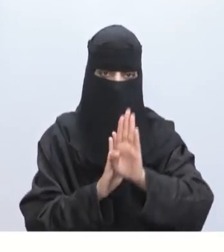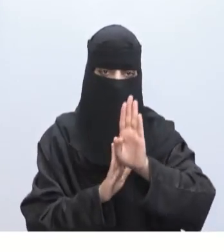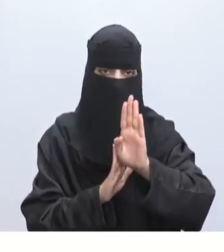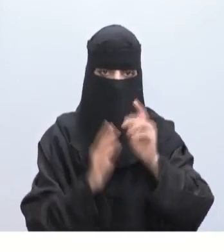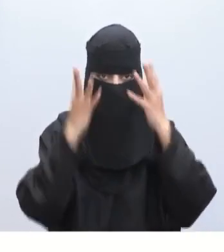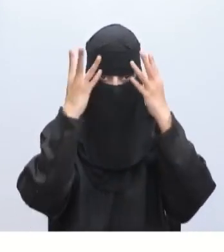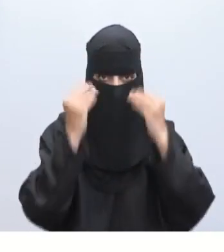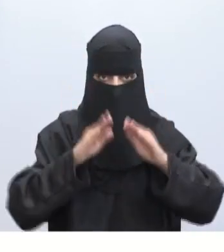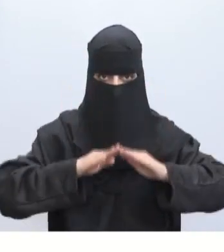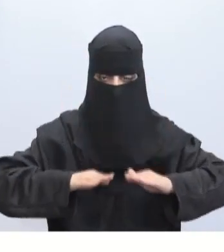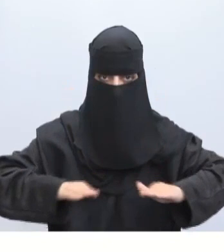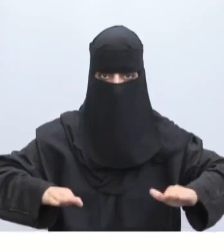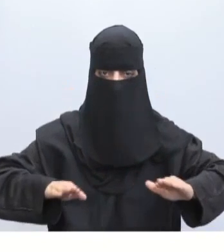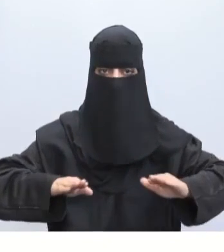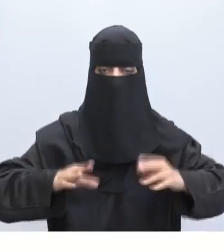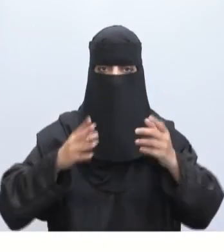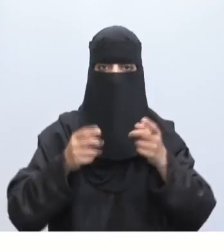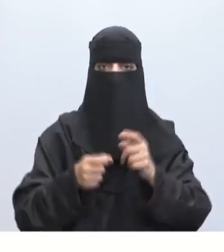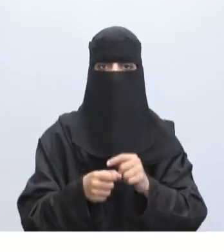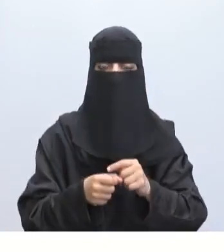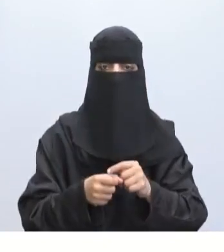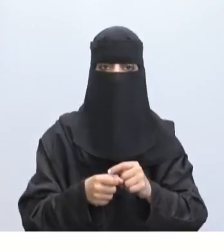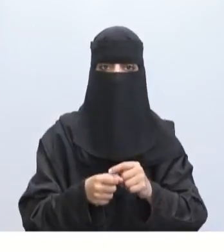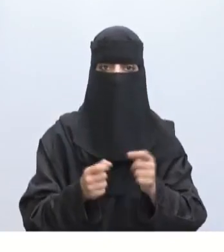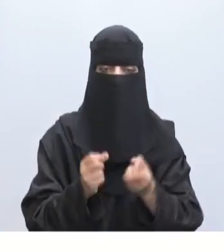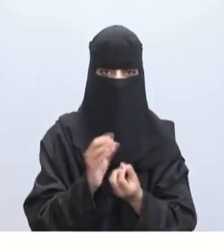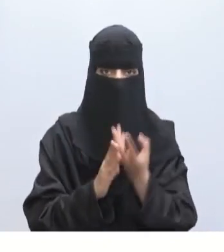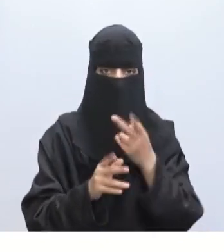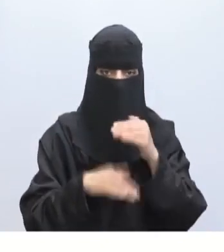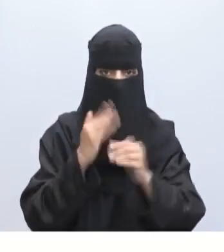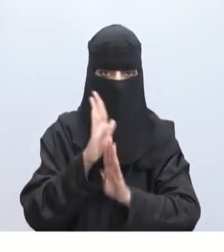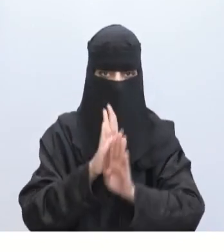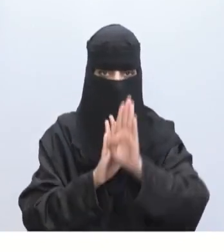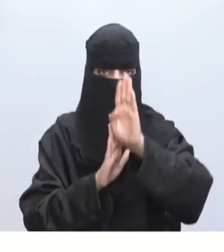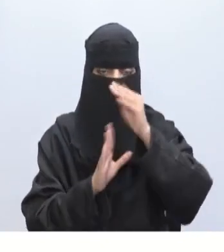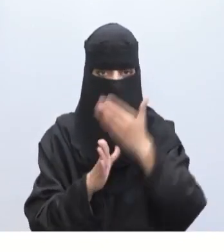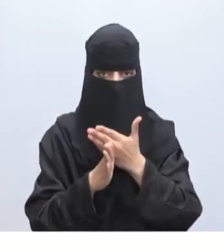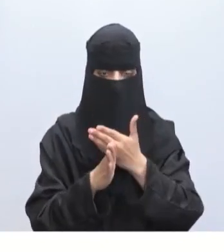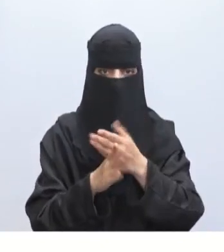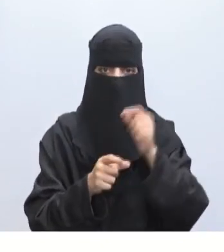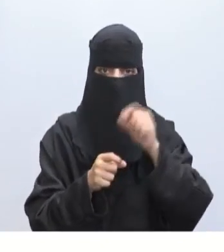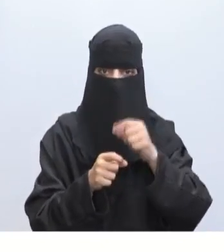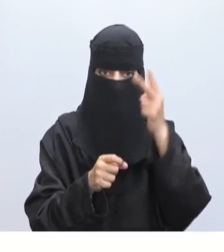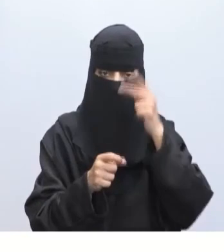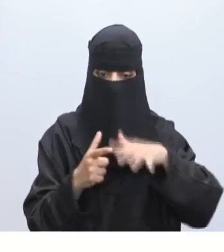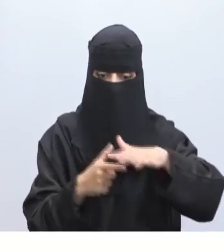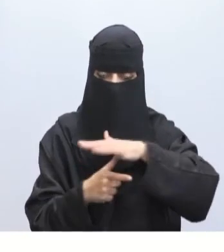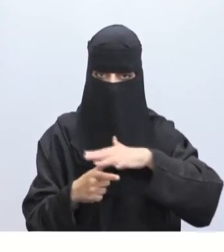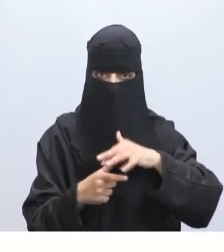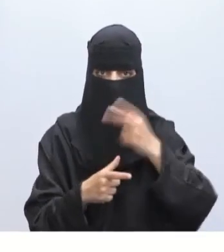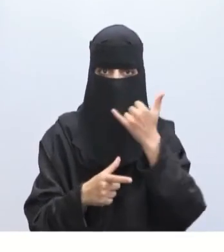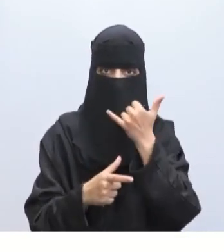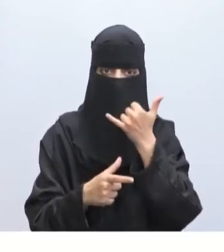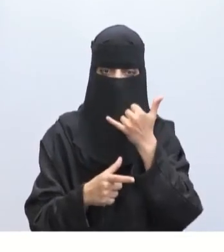الامن والامان والاستقرار والازدهار للدوله السعوديه وشبه الجزيره